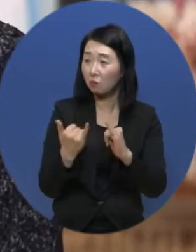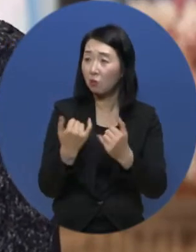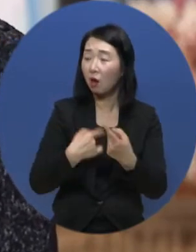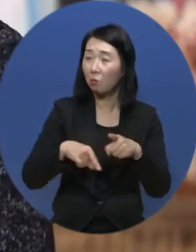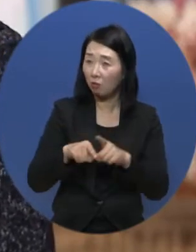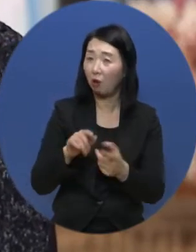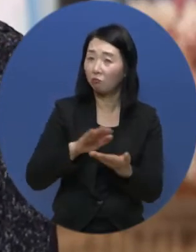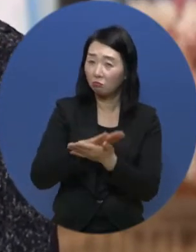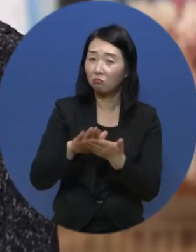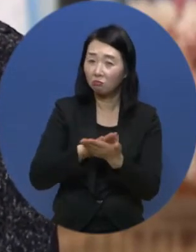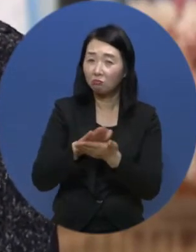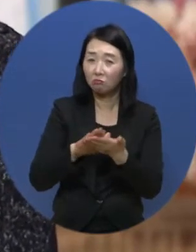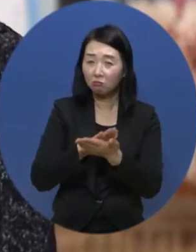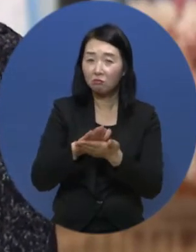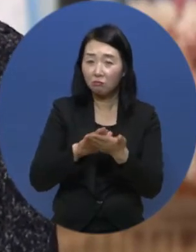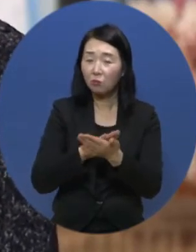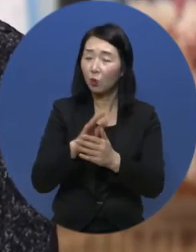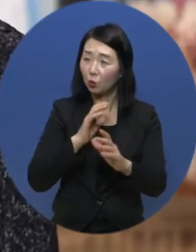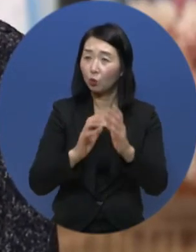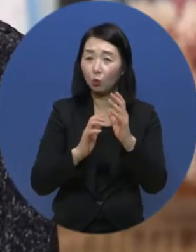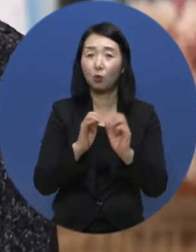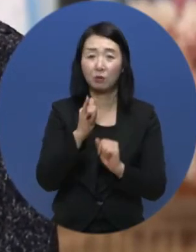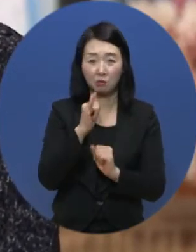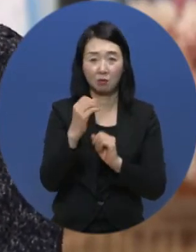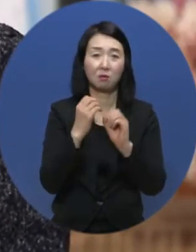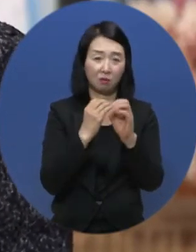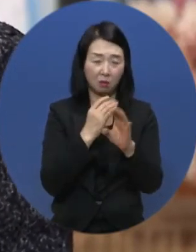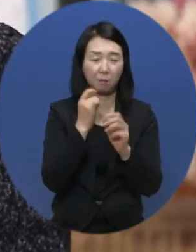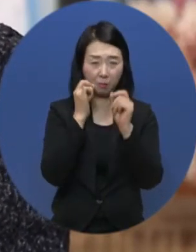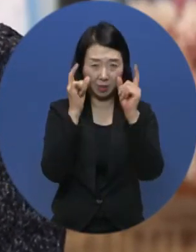어울리고 소통하는 것이 정답이라는 걸 깨닫게 됐고요.